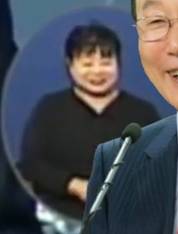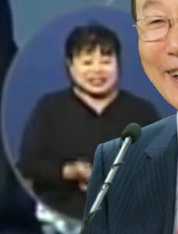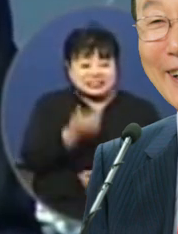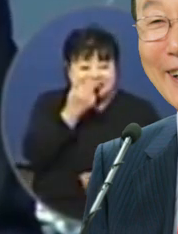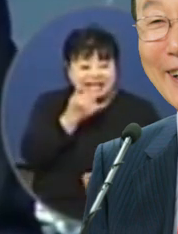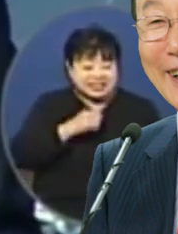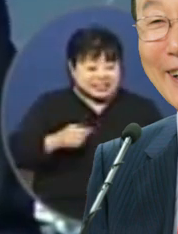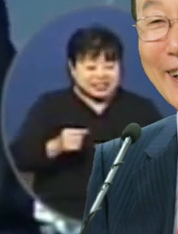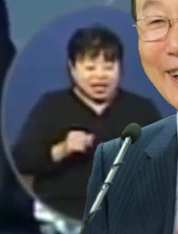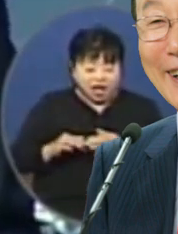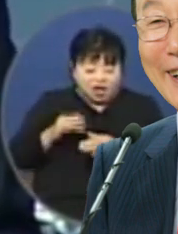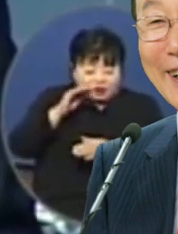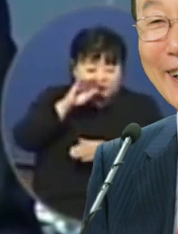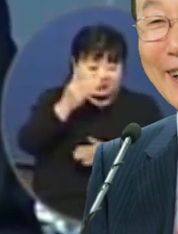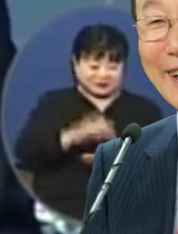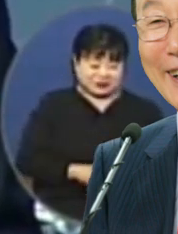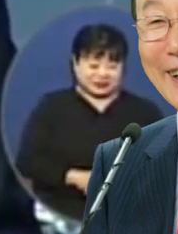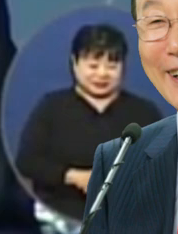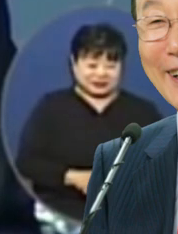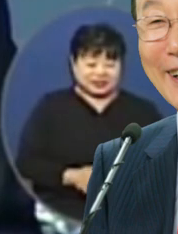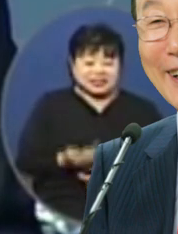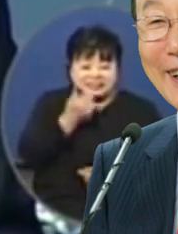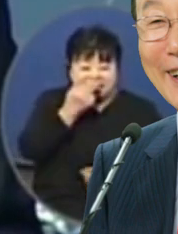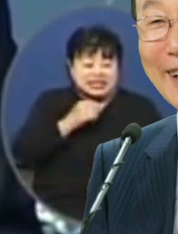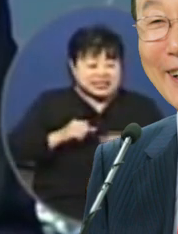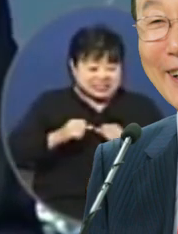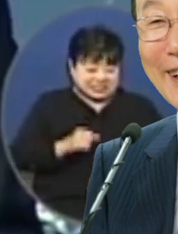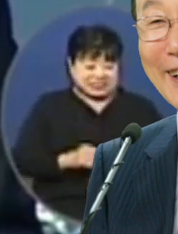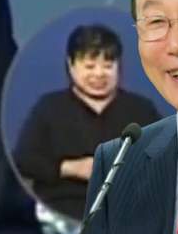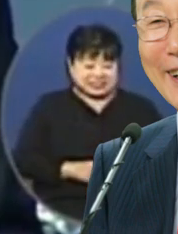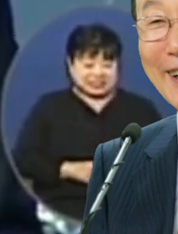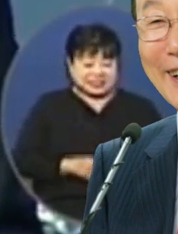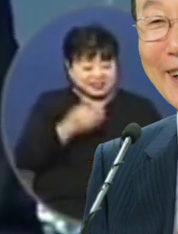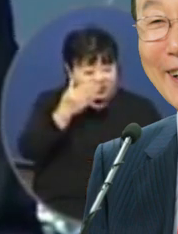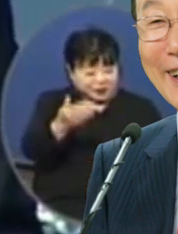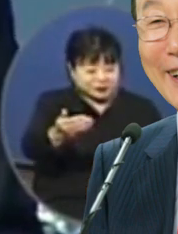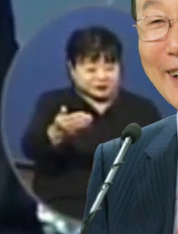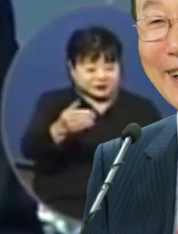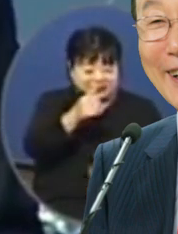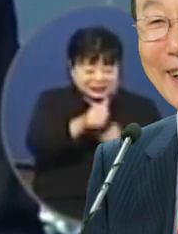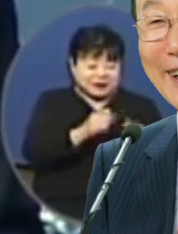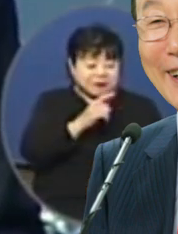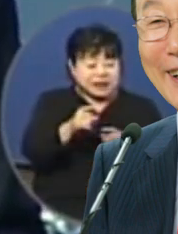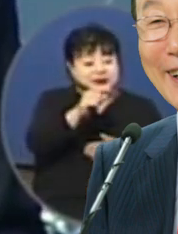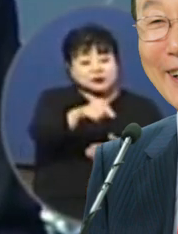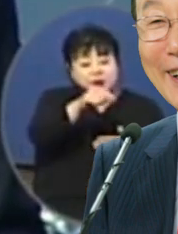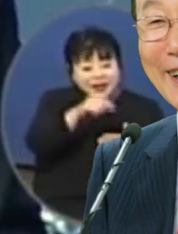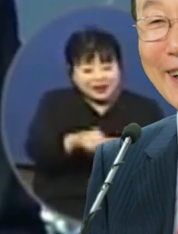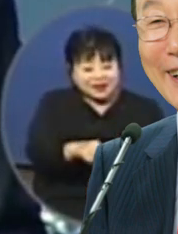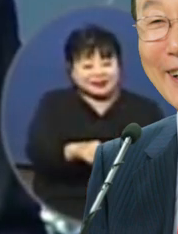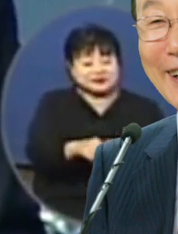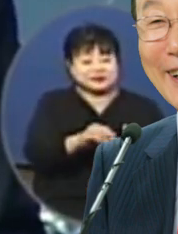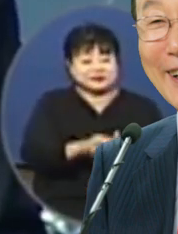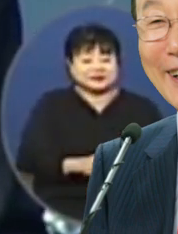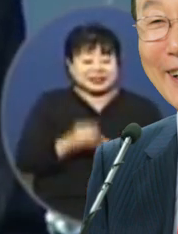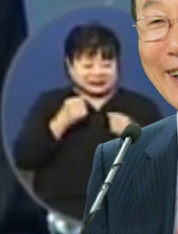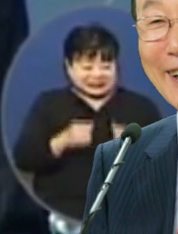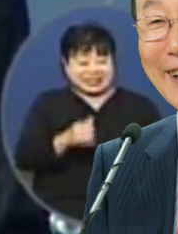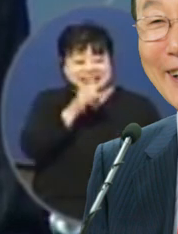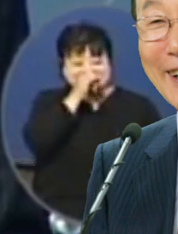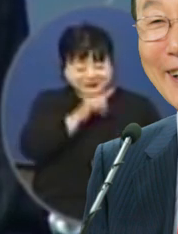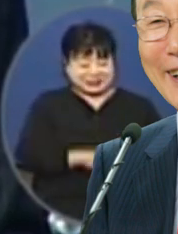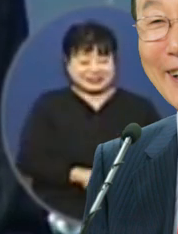생기가 넘쳐나야 되는데 그 생기가 여러분 하나님 말씀 속에 살아있는